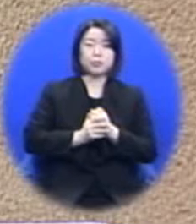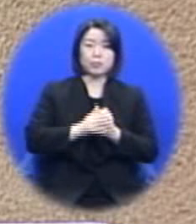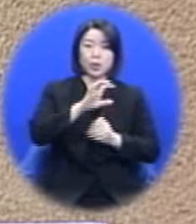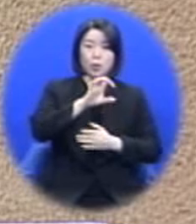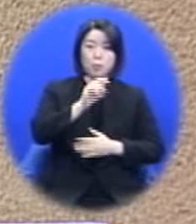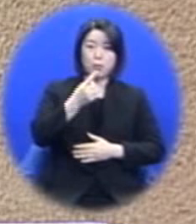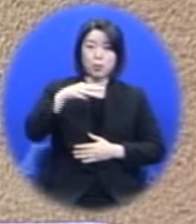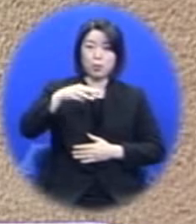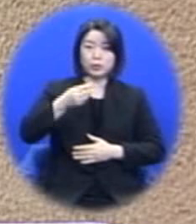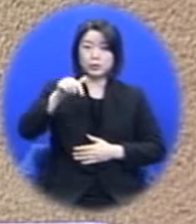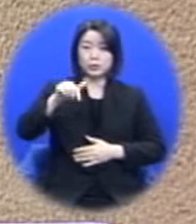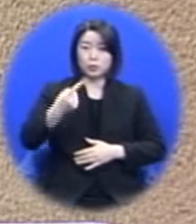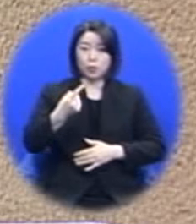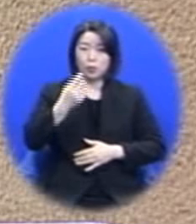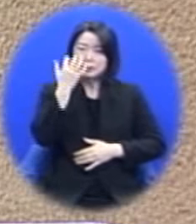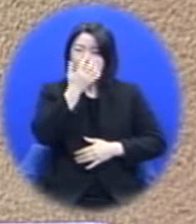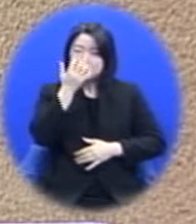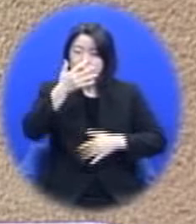포르노물 영화관에